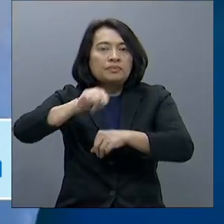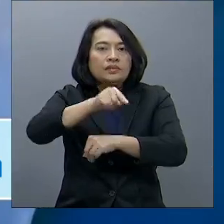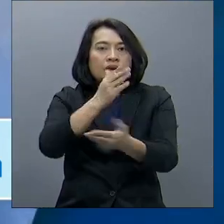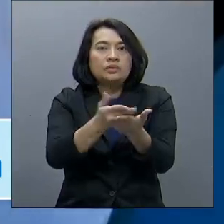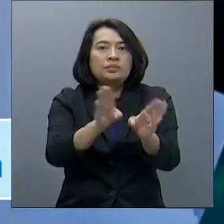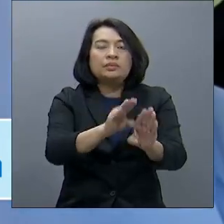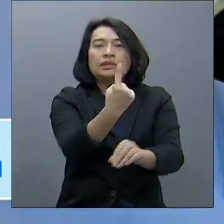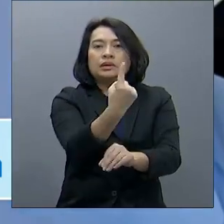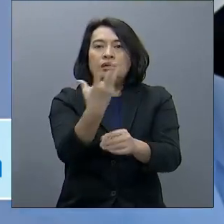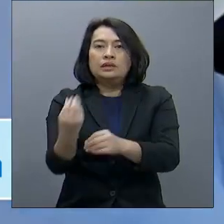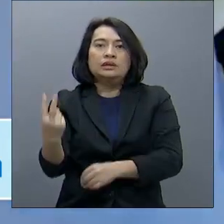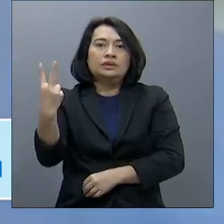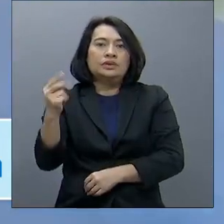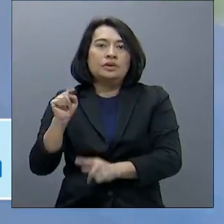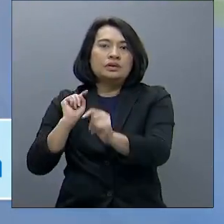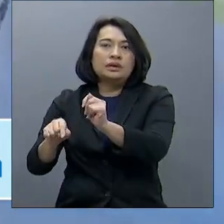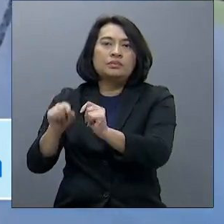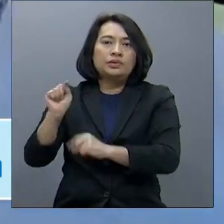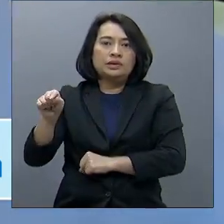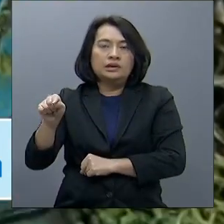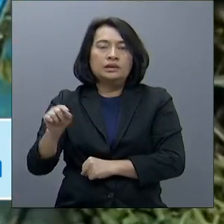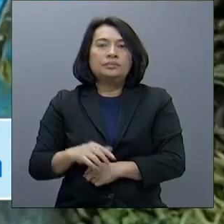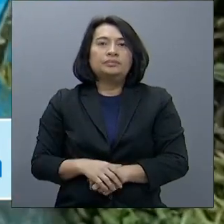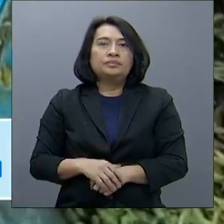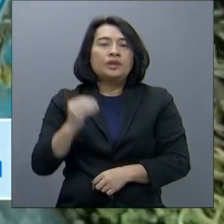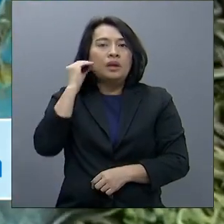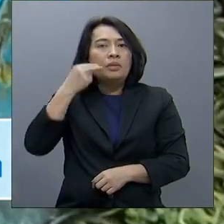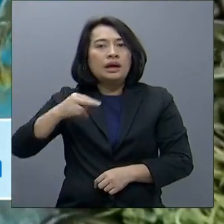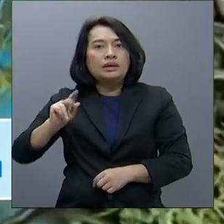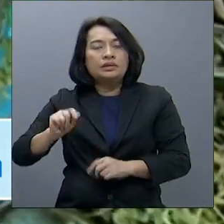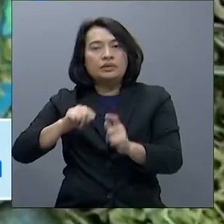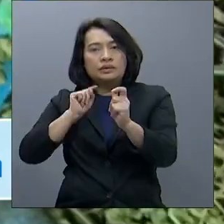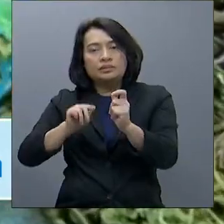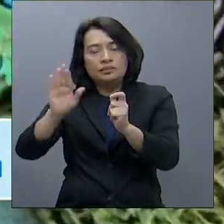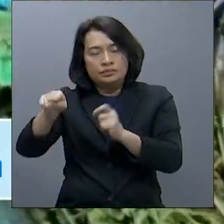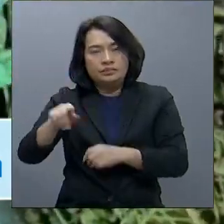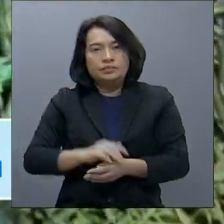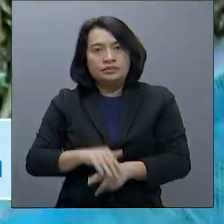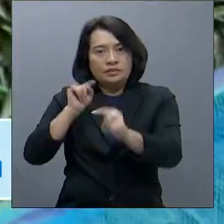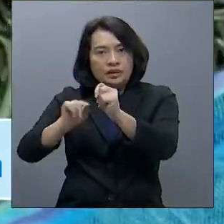แห่งส่วนอีก2แห่งในตำบลเนี่ยแห่งแรกที่บ้านหนองเศร้าตำบลเกษตรวิสัยเป็นของคน